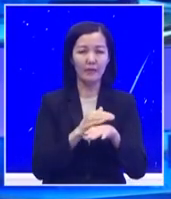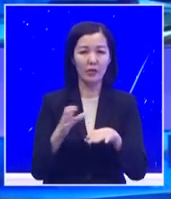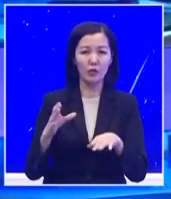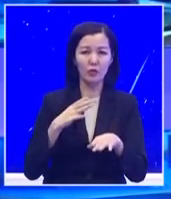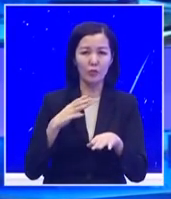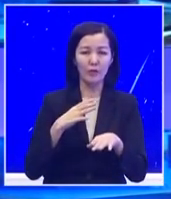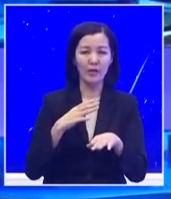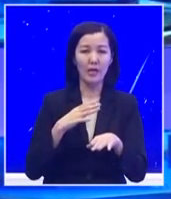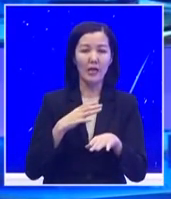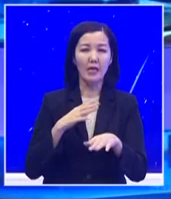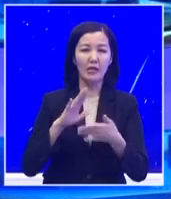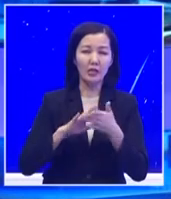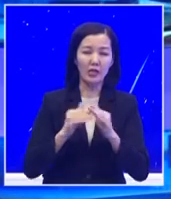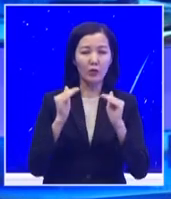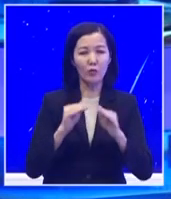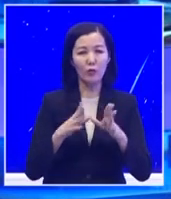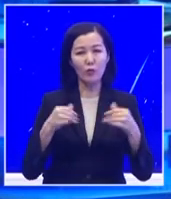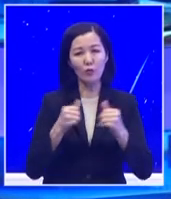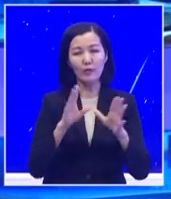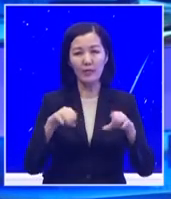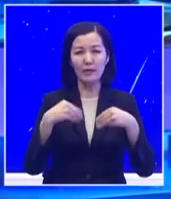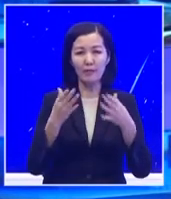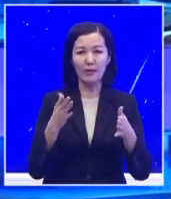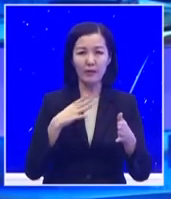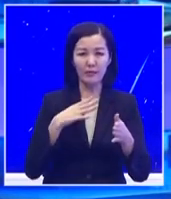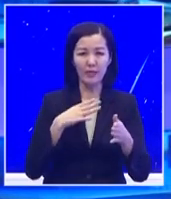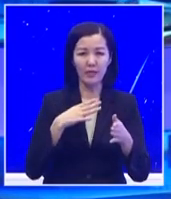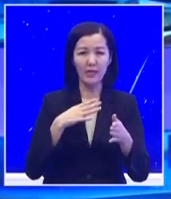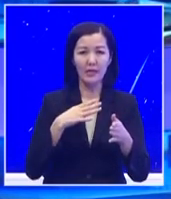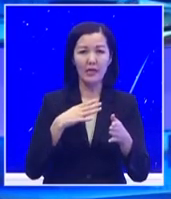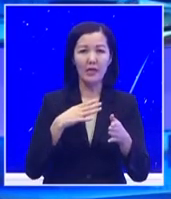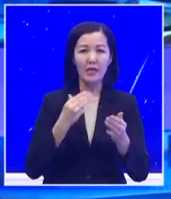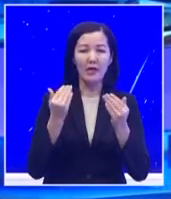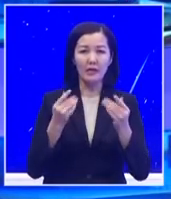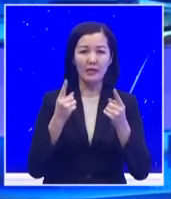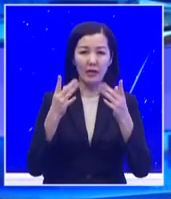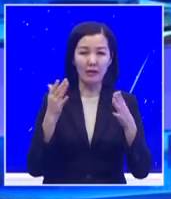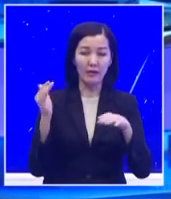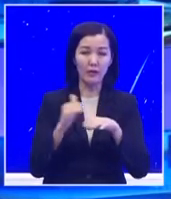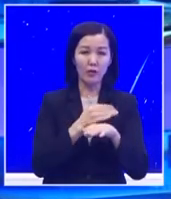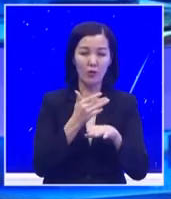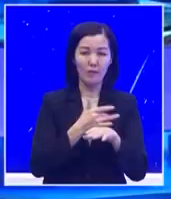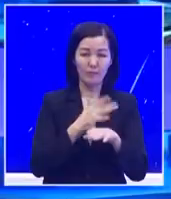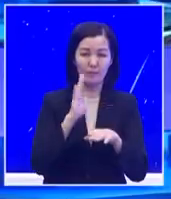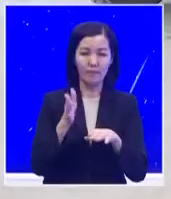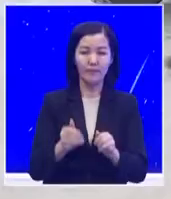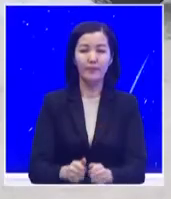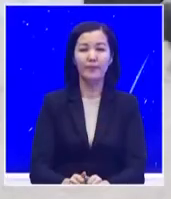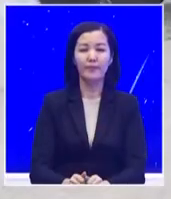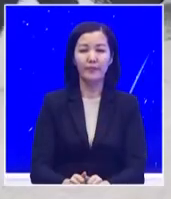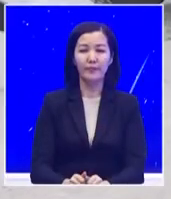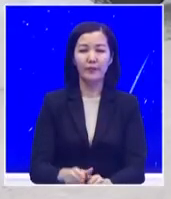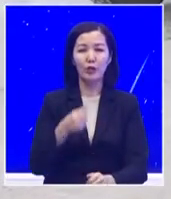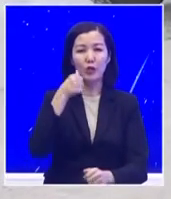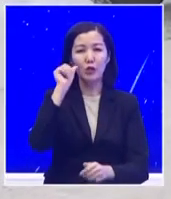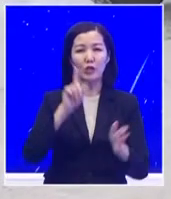жомарттары мұқтаж жандарға үлестіріп жатыр. Жақсылықты жар салмай атқарып отырған азамат шарапаты Алладан дейді.